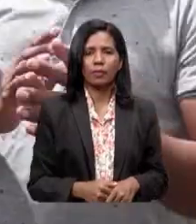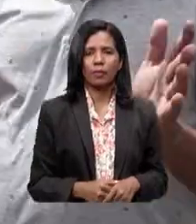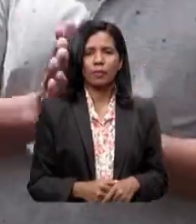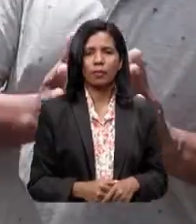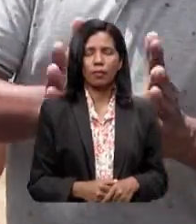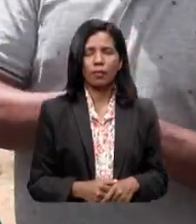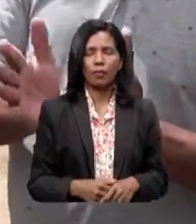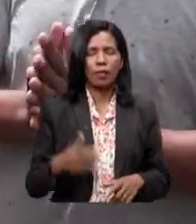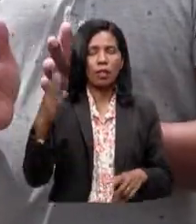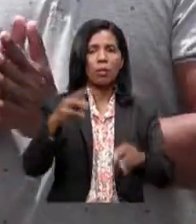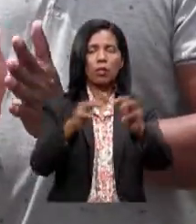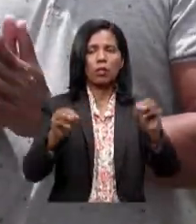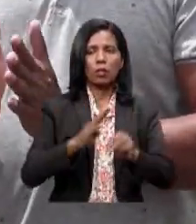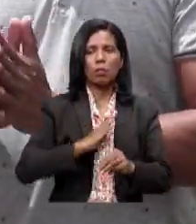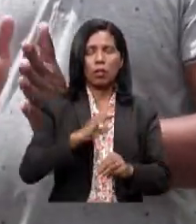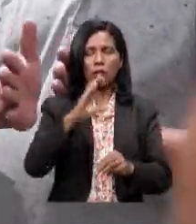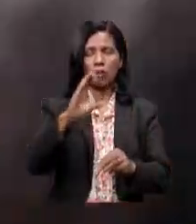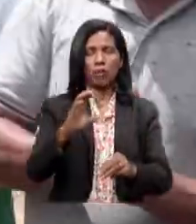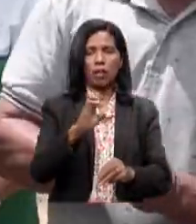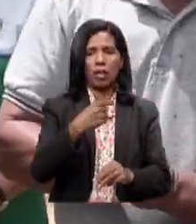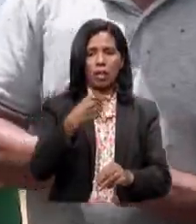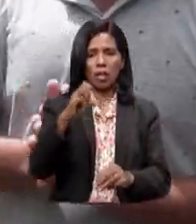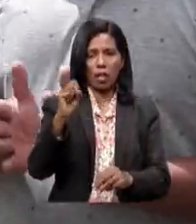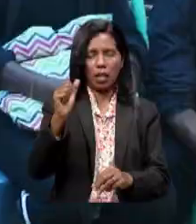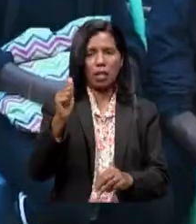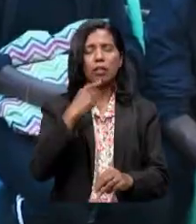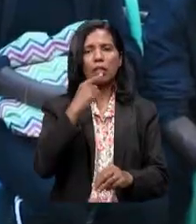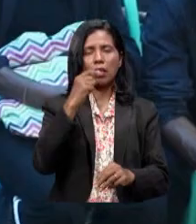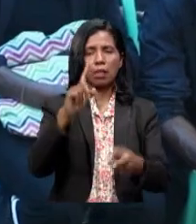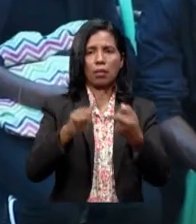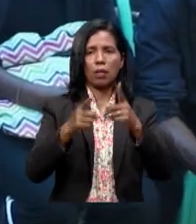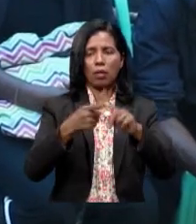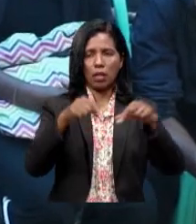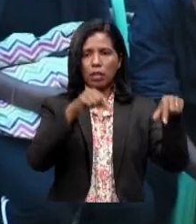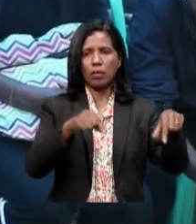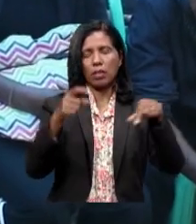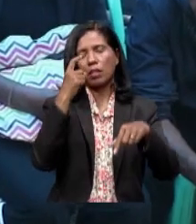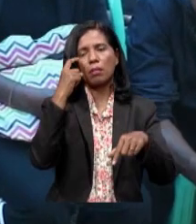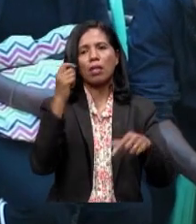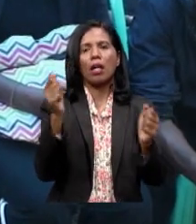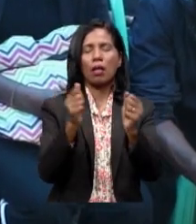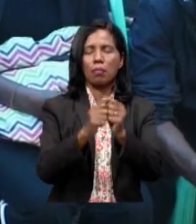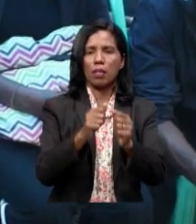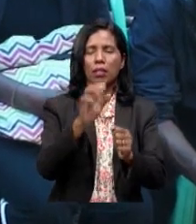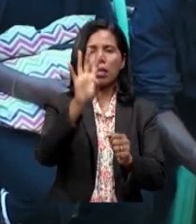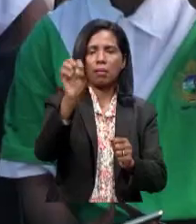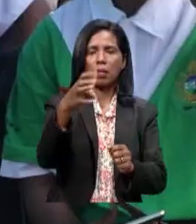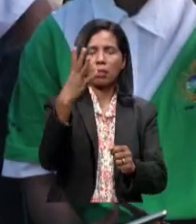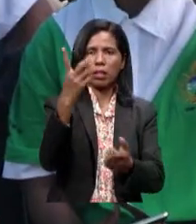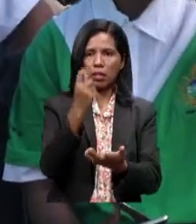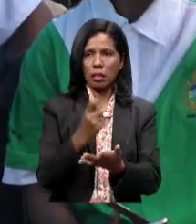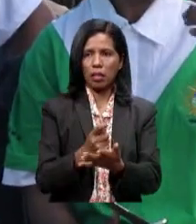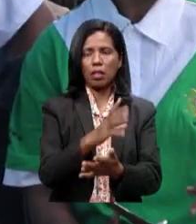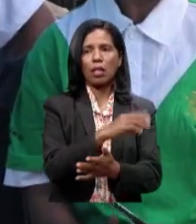Iha kaisidu munisipu Bocau Egas Ermelindo Guterres apela ba nyamaluk deficiência matan hamutu kriun sanulur sing hatresin